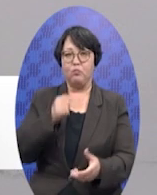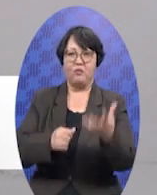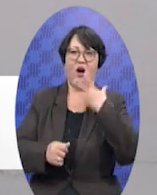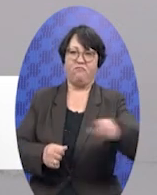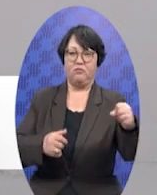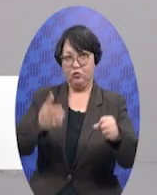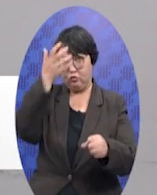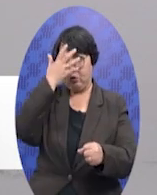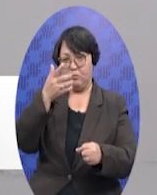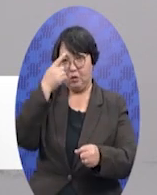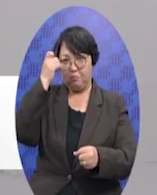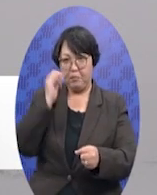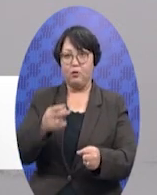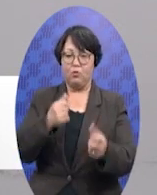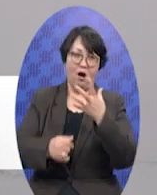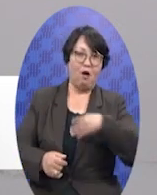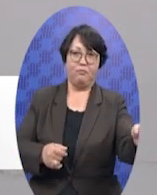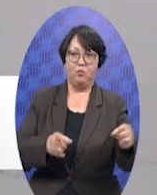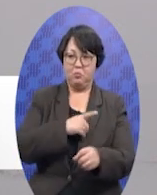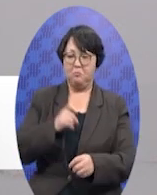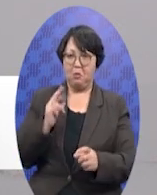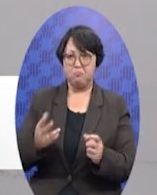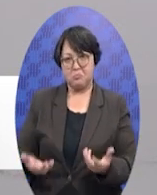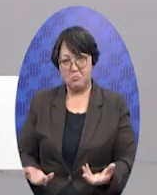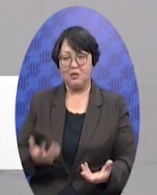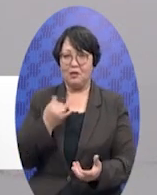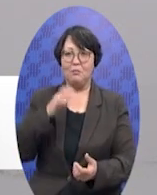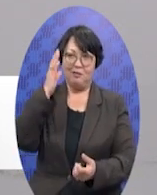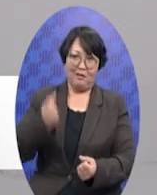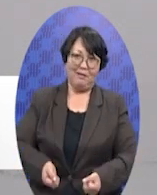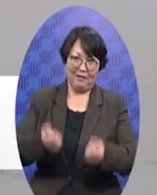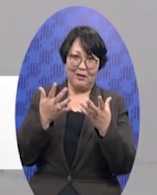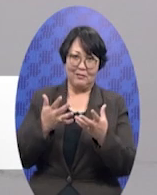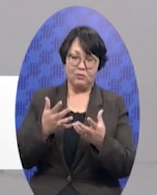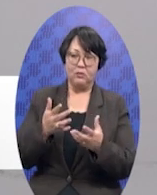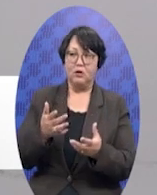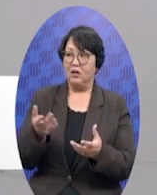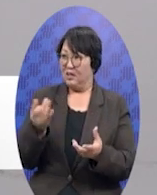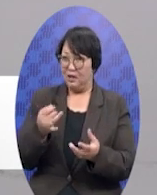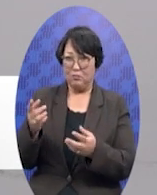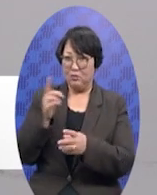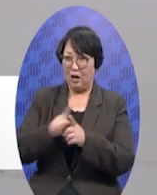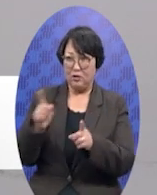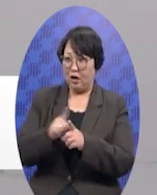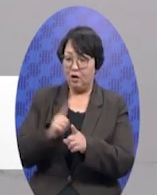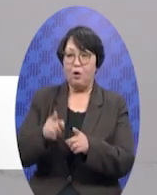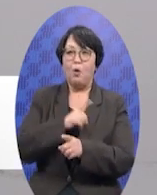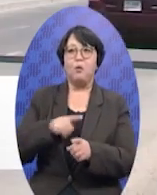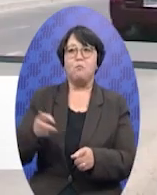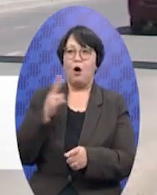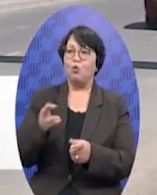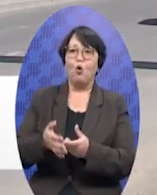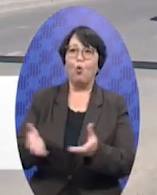энэ орон сууцны хөнгөлтөө зээлийн их үсрийг бол арилжааны банкудад олохгүй гэсэн ийм журам бол журамд бол тусгагдсан